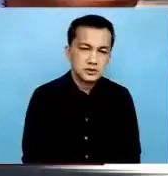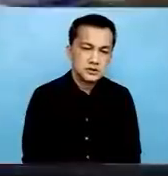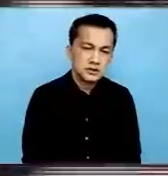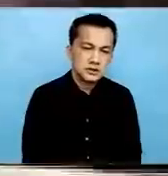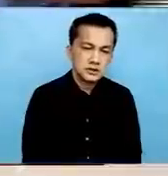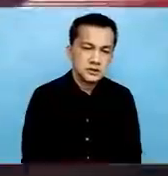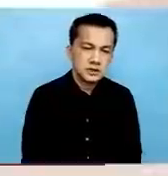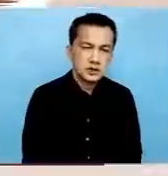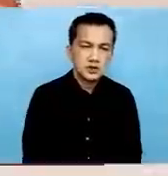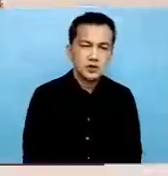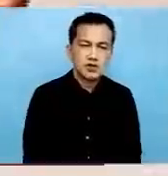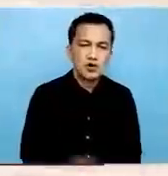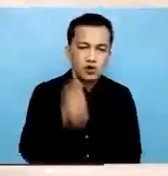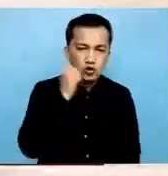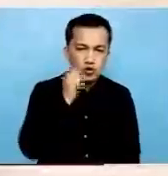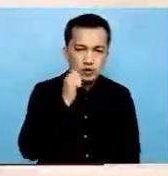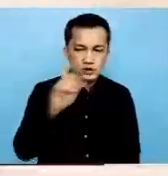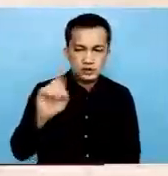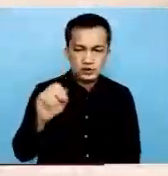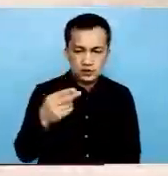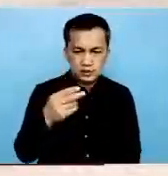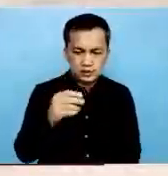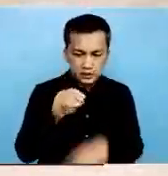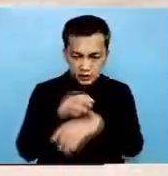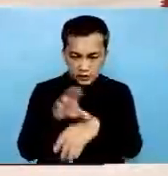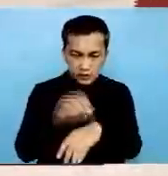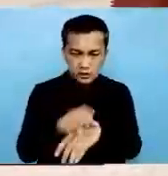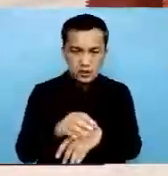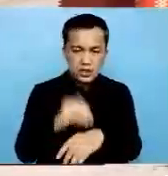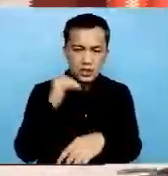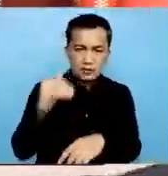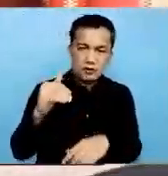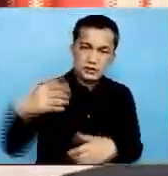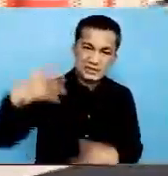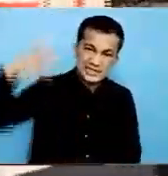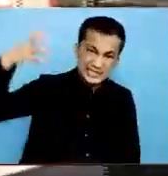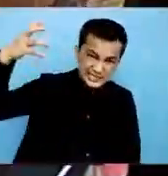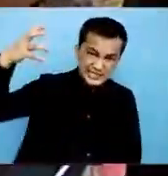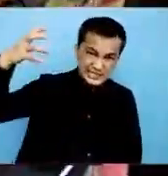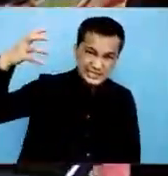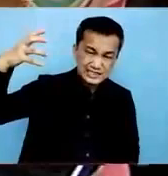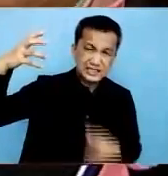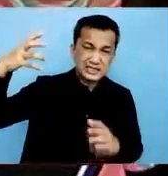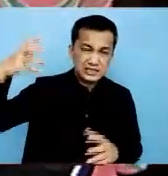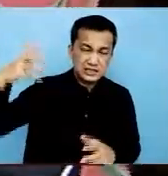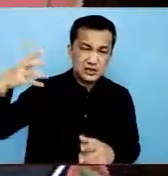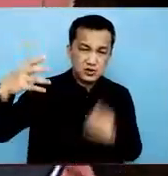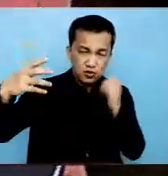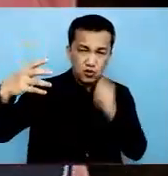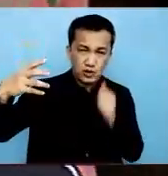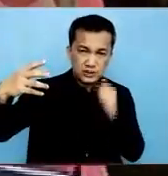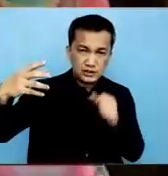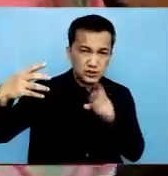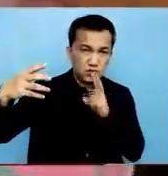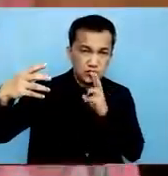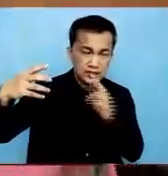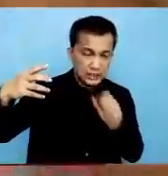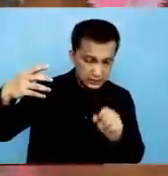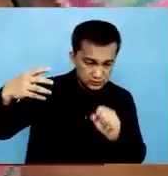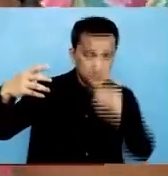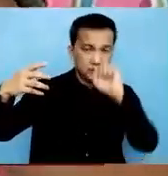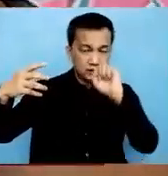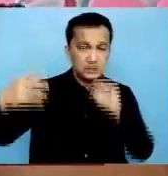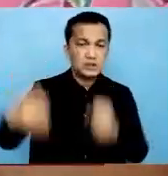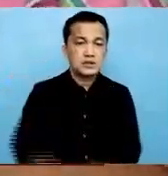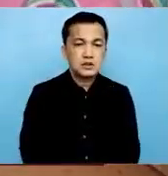Laging payo ng DOH, iwasang magbilad sa katirikan ng araw, laging uminom ng tubig, at magsuot